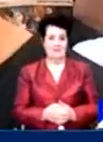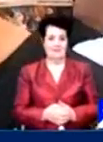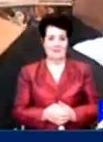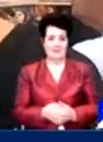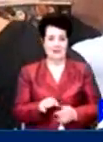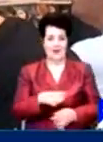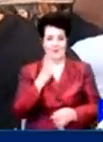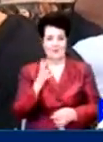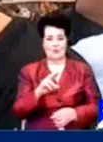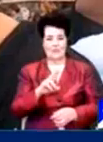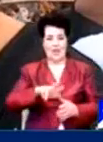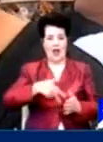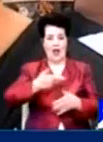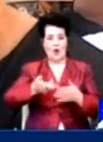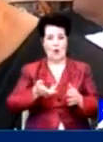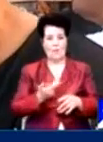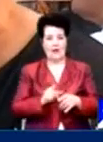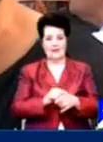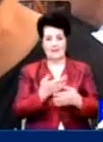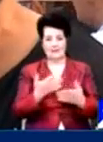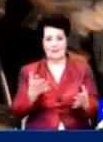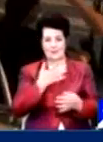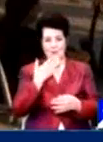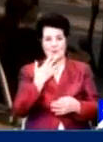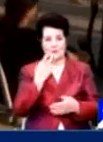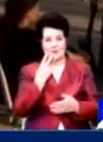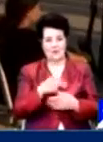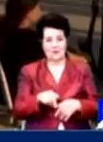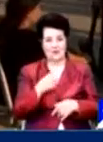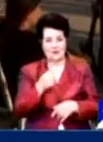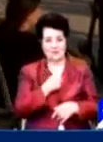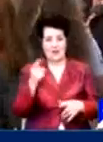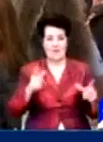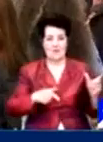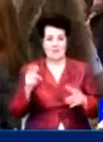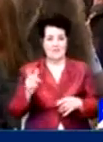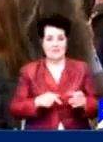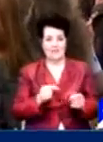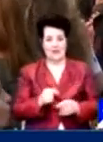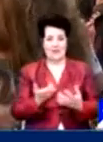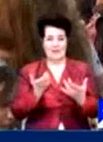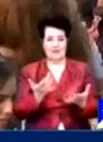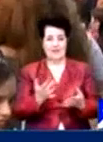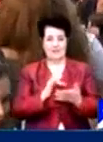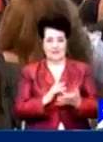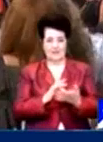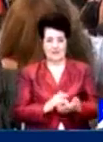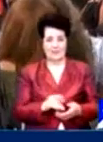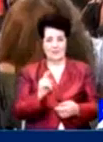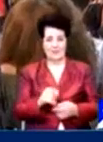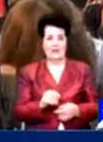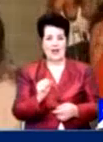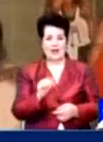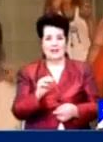ani au fost acrobații, foarte multe acrobații. Mă aștept să văd și anul ăsta. De la festival nu lipsesc nici atracțiile pentru cei mici. Pe lângă